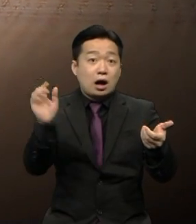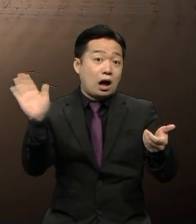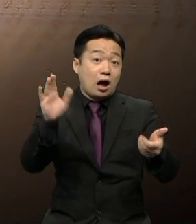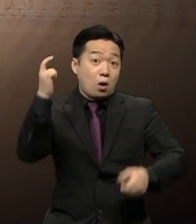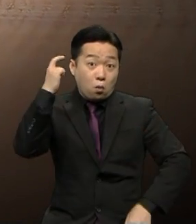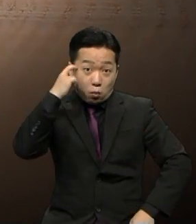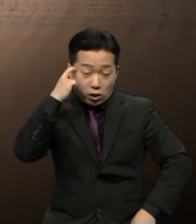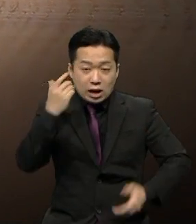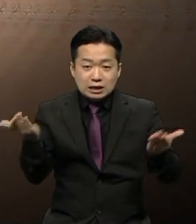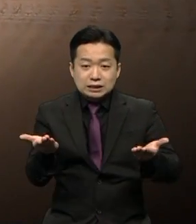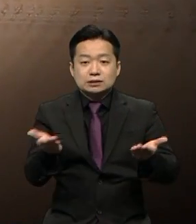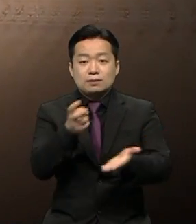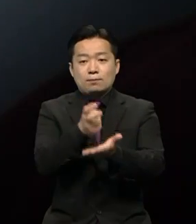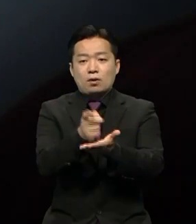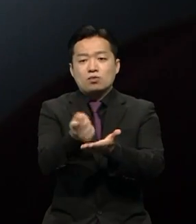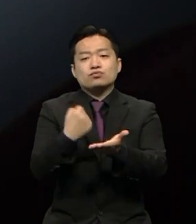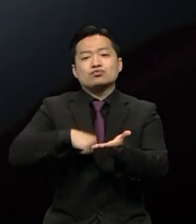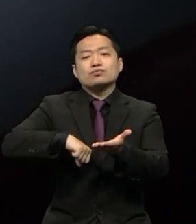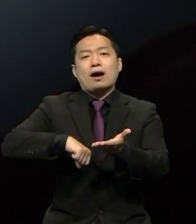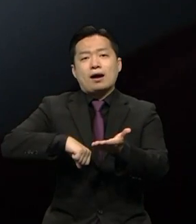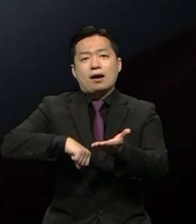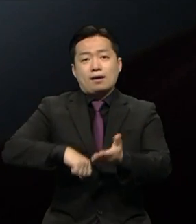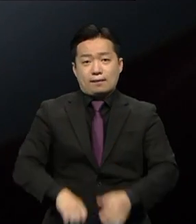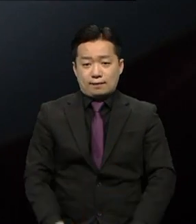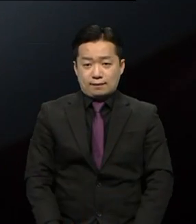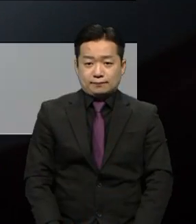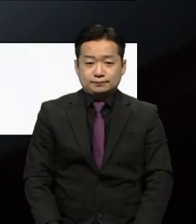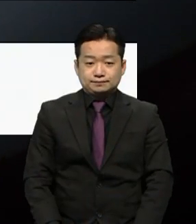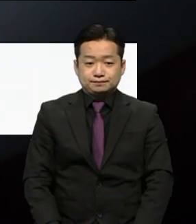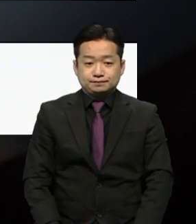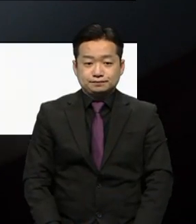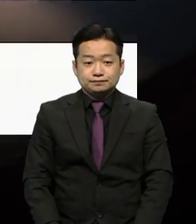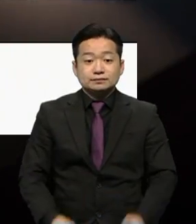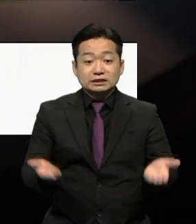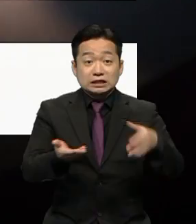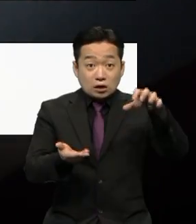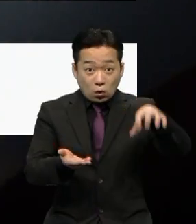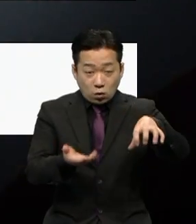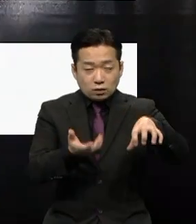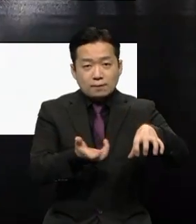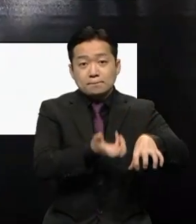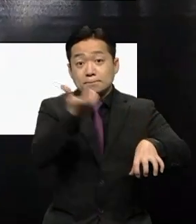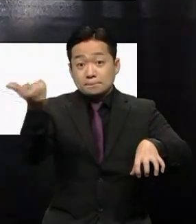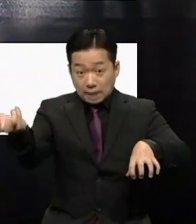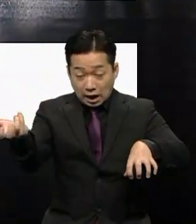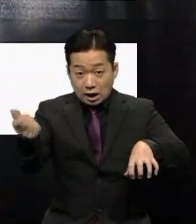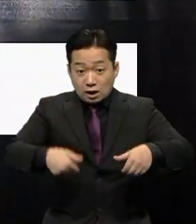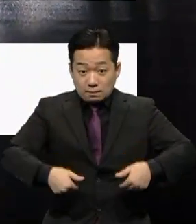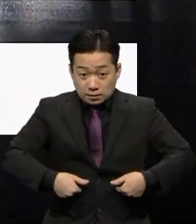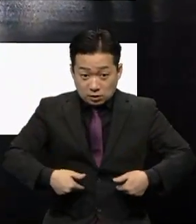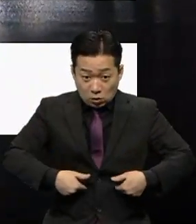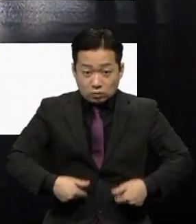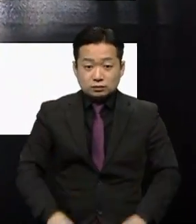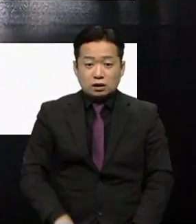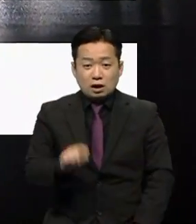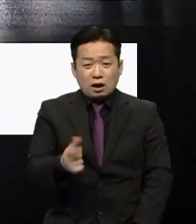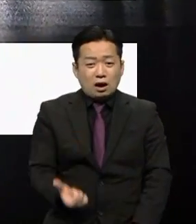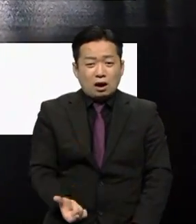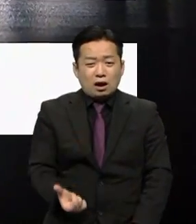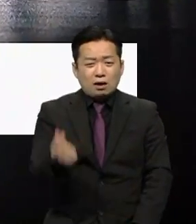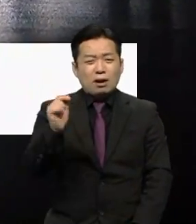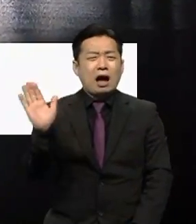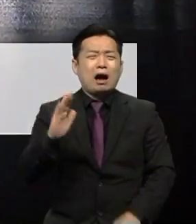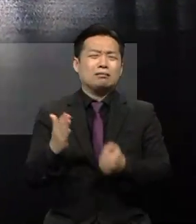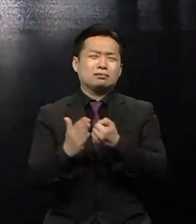건 근로기준법 위반 소지가 있습니다. 근무 장소 변경이나 이런 조치를 취해야 하는데 이제 이렇게 지체 없이 하지